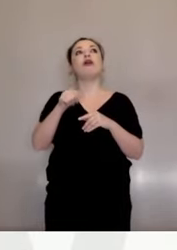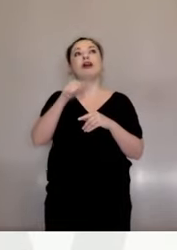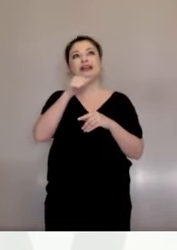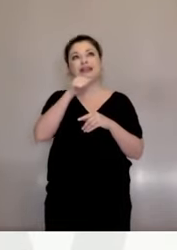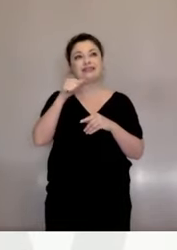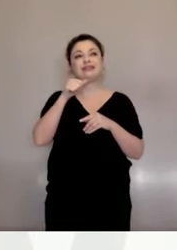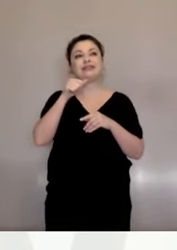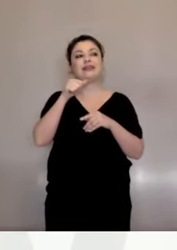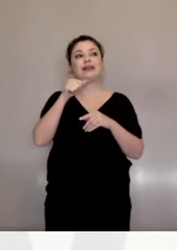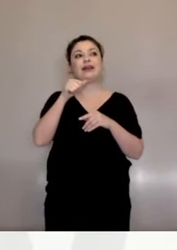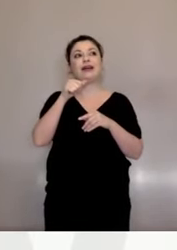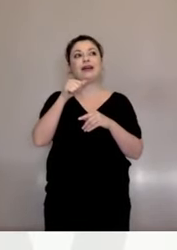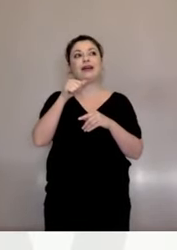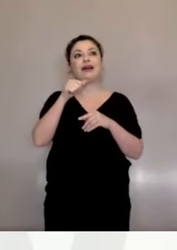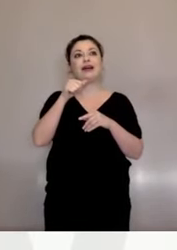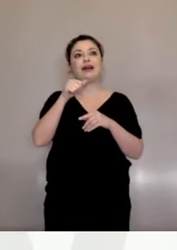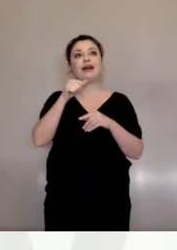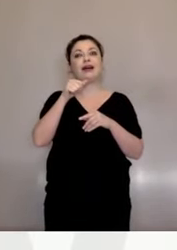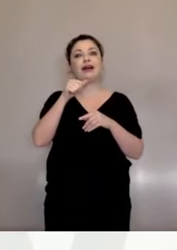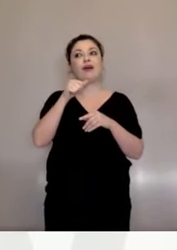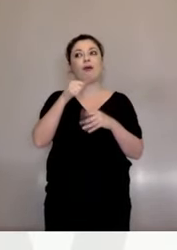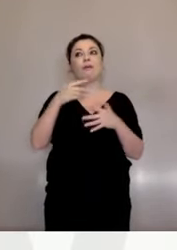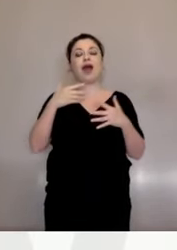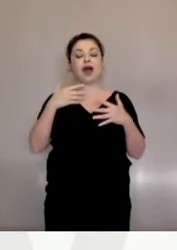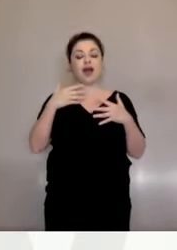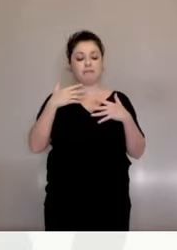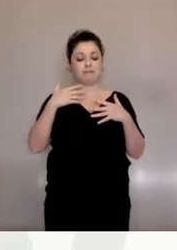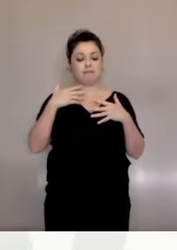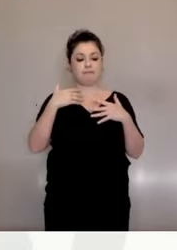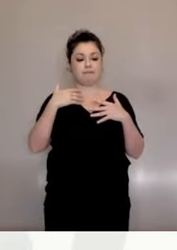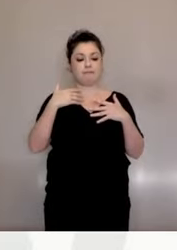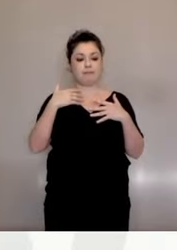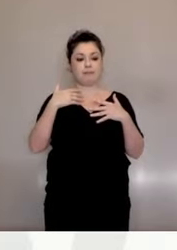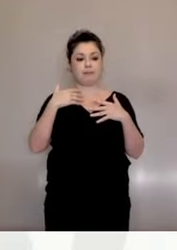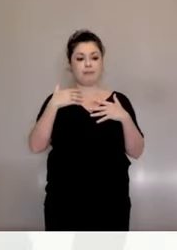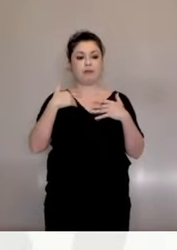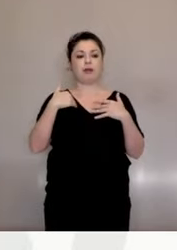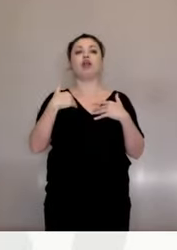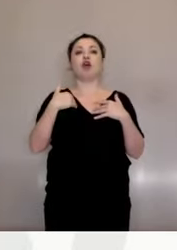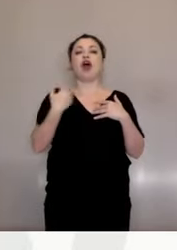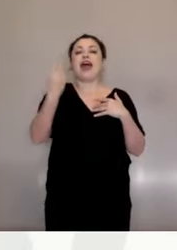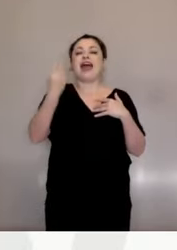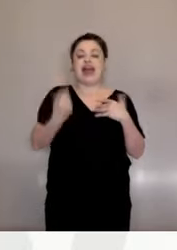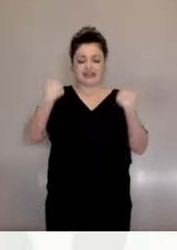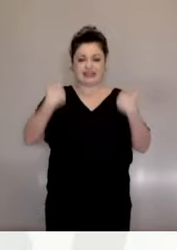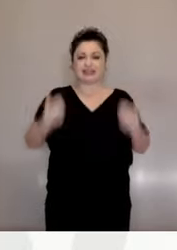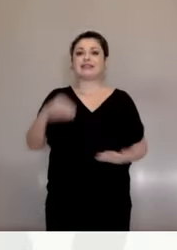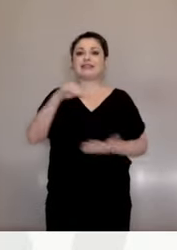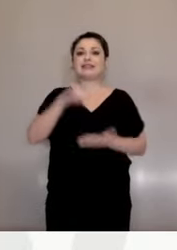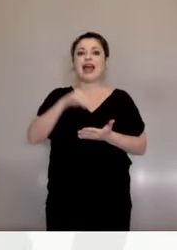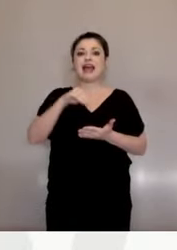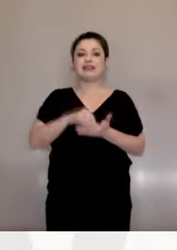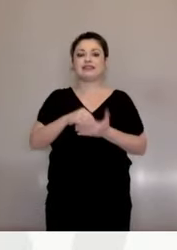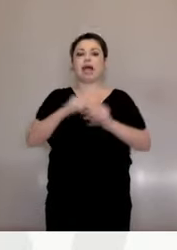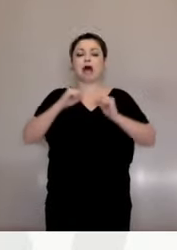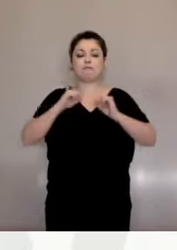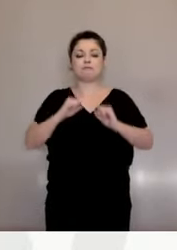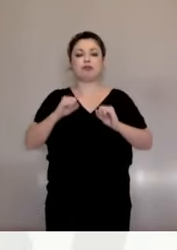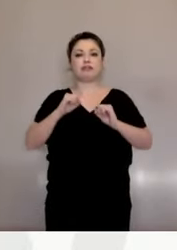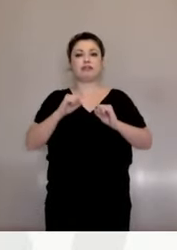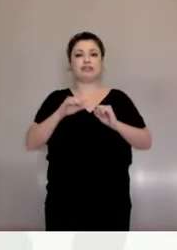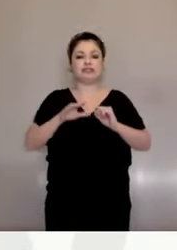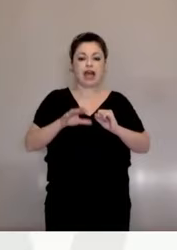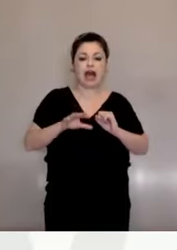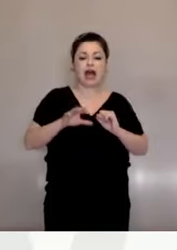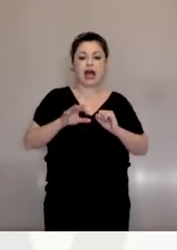esercere la mia possibilità d'esistenza, non la possibilità di